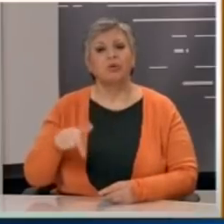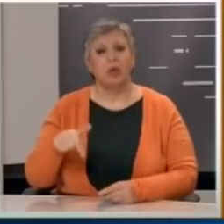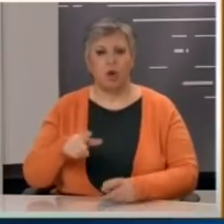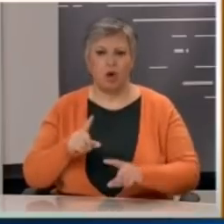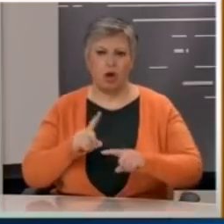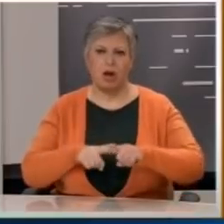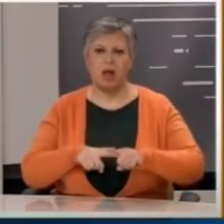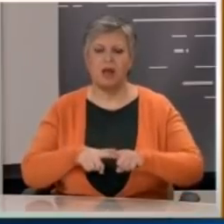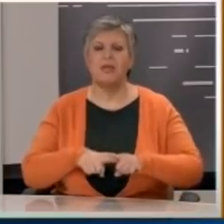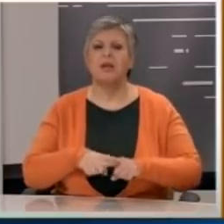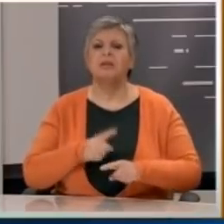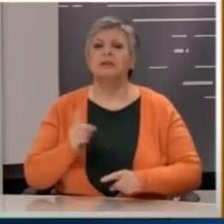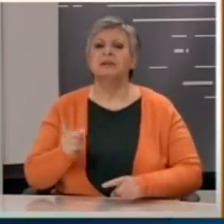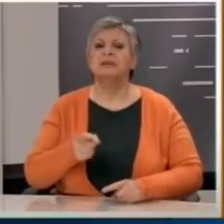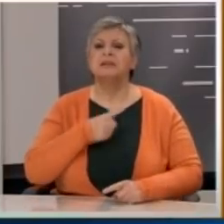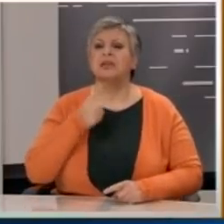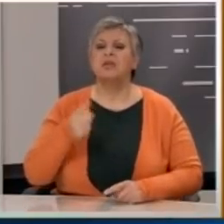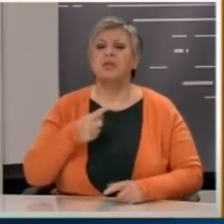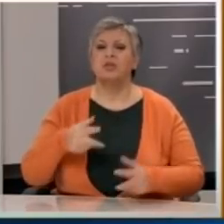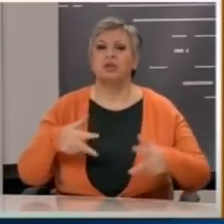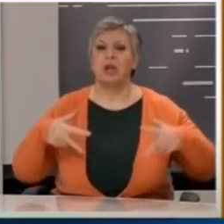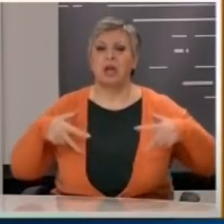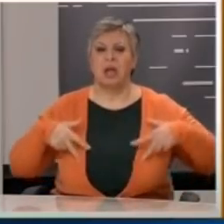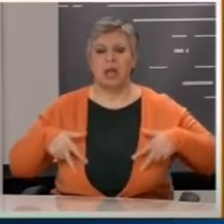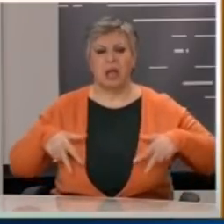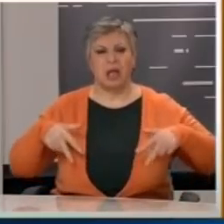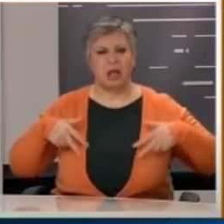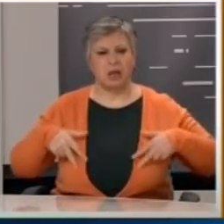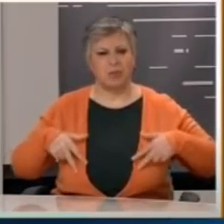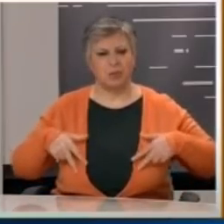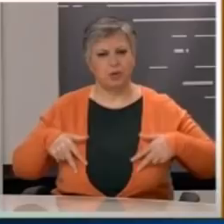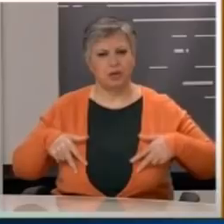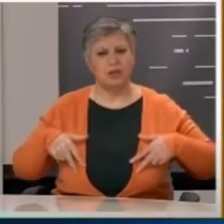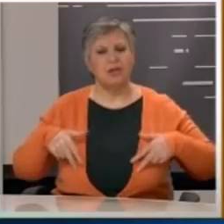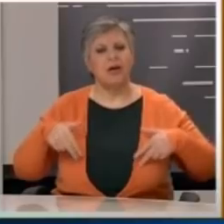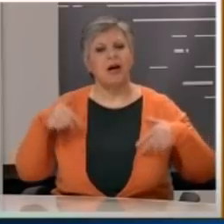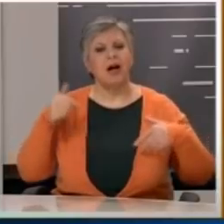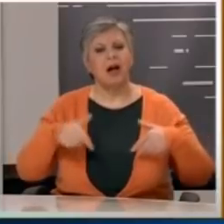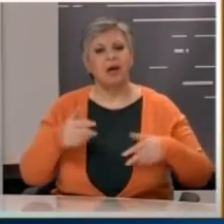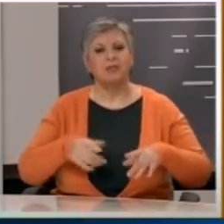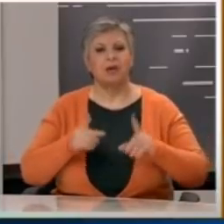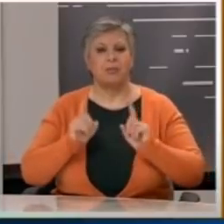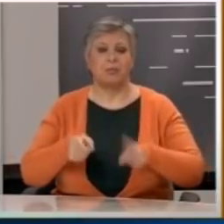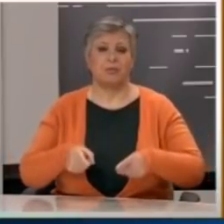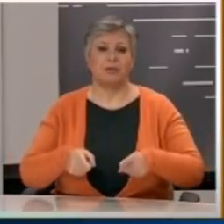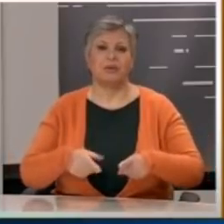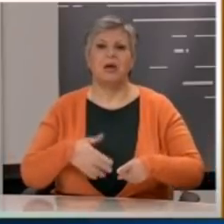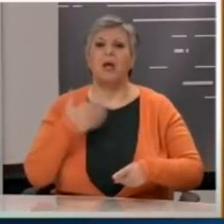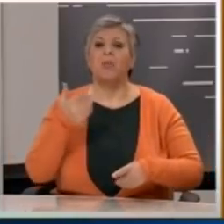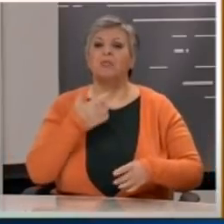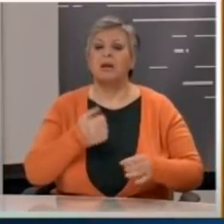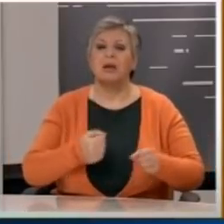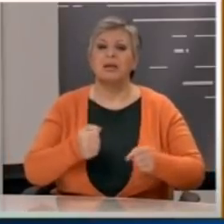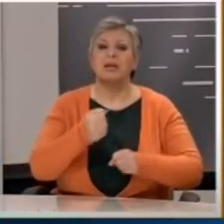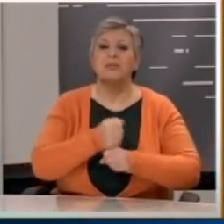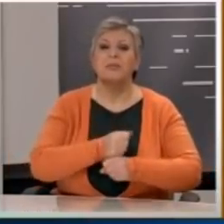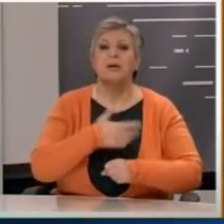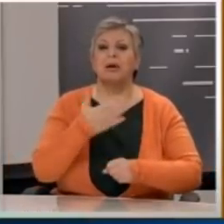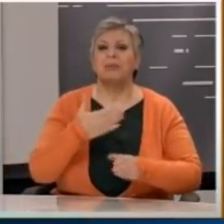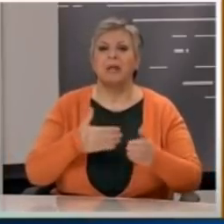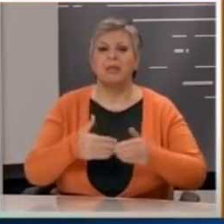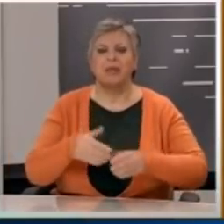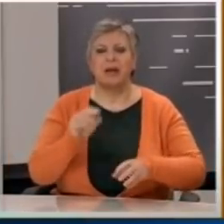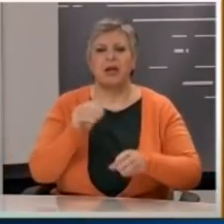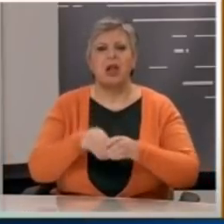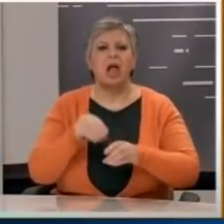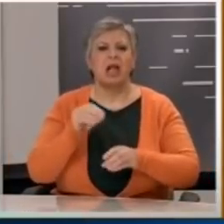υπουργοκεντρικό. Υπουργοκεντρικό τι θα πει, ότι ένας υπηρεσιακός παράγων δεν μπορεί να βγάλει το κοστολόγιο φαρμάκων,